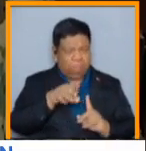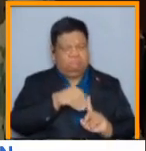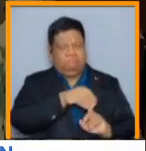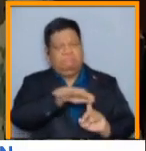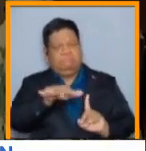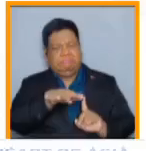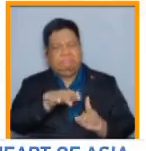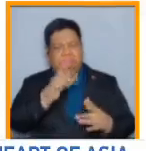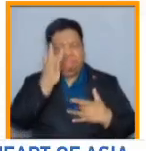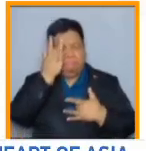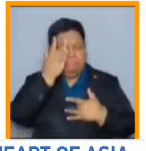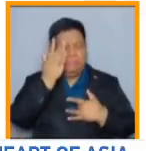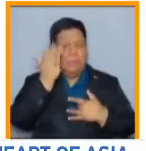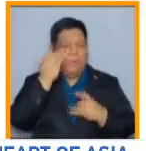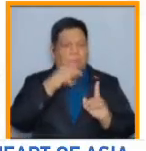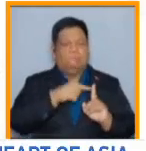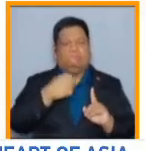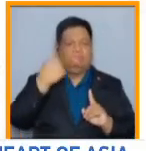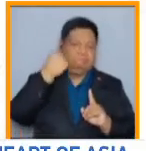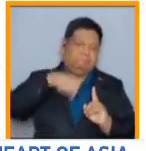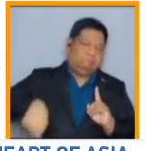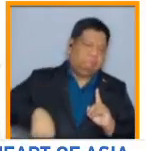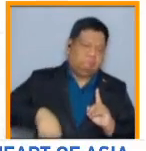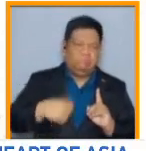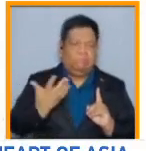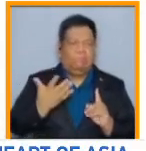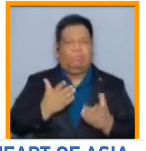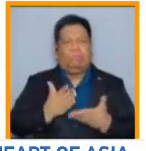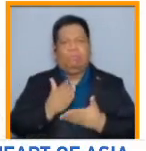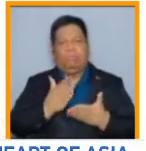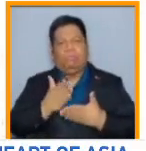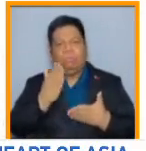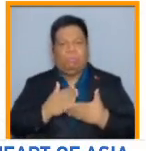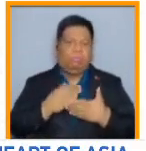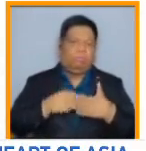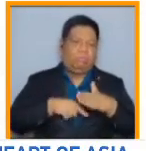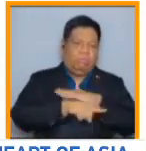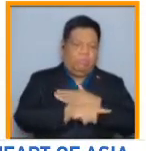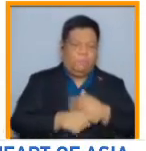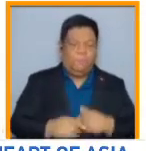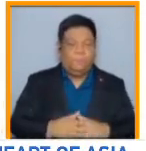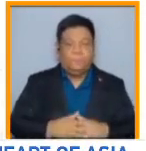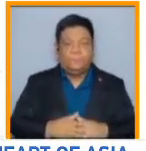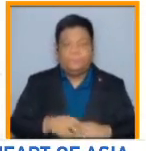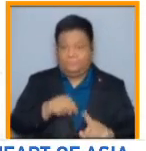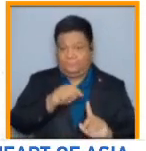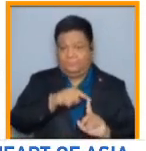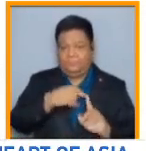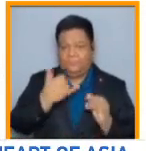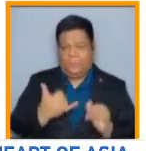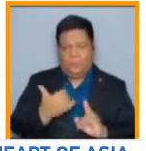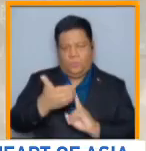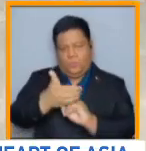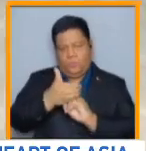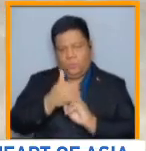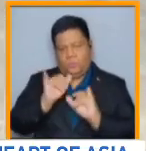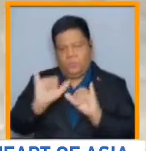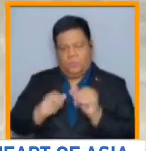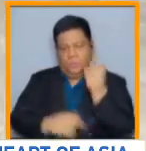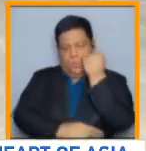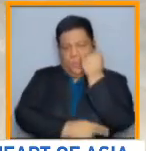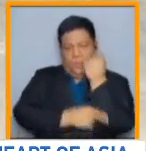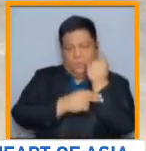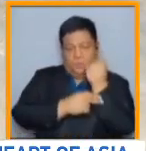reckless imprudence. Patuloy na naka-quarantine sa isang hotel sa Metro Manila si Chua. Ayon sa impormasyon mula sa Bureau of